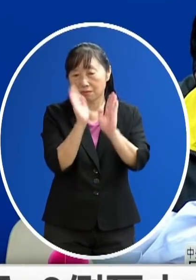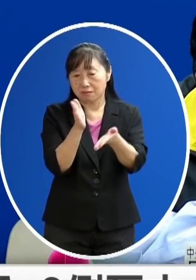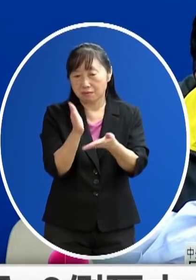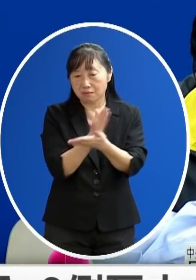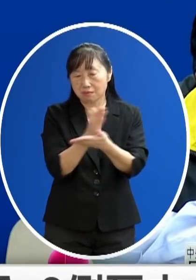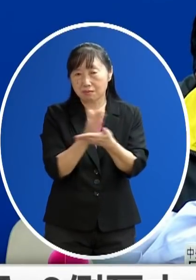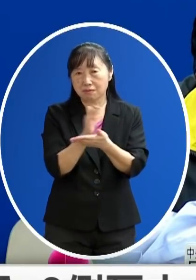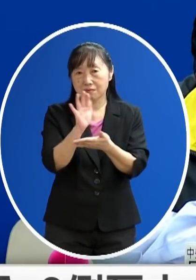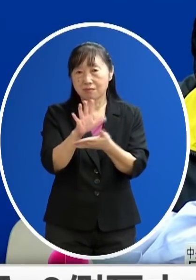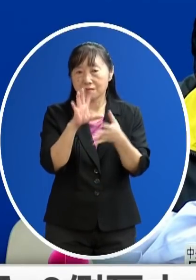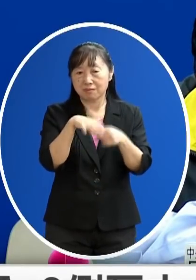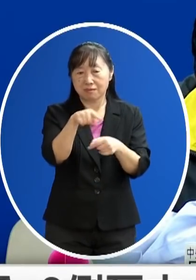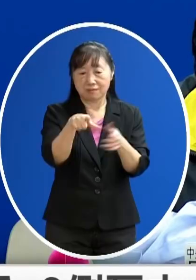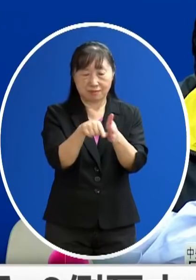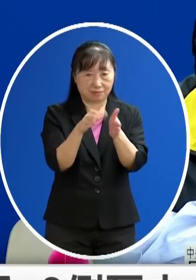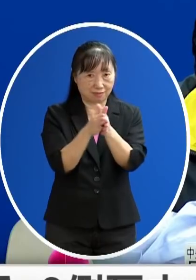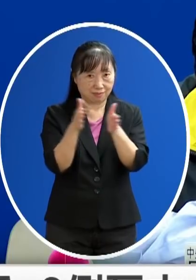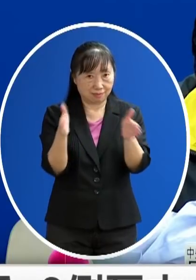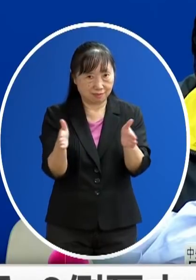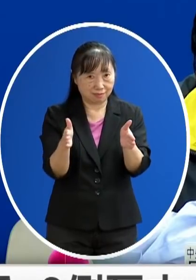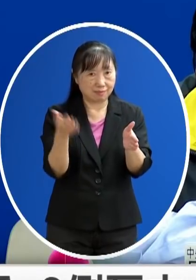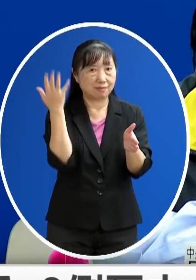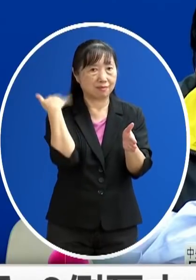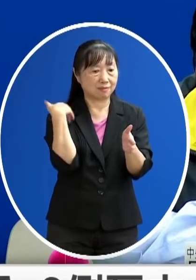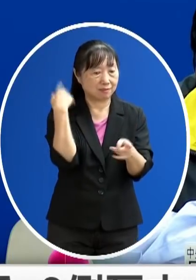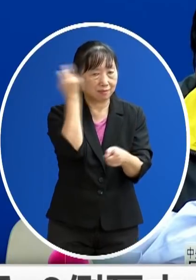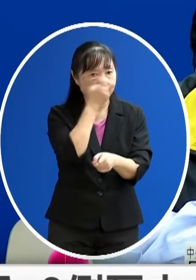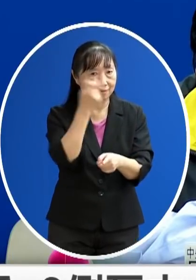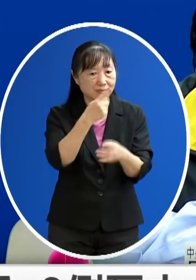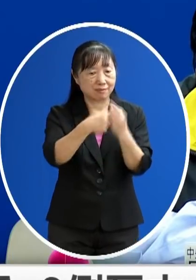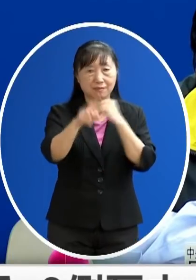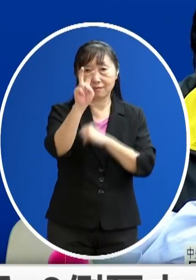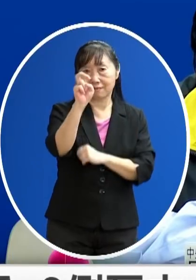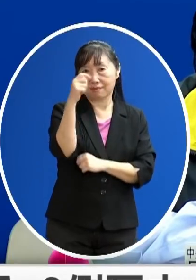染期间就是针对这个曾经照顾了这个